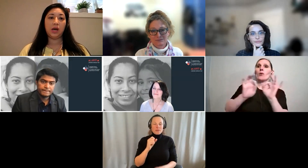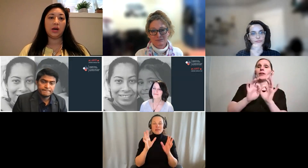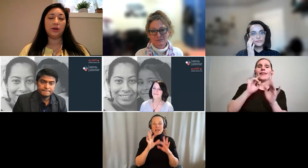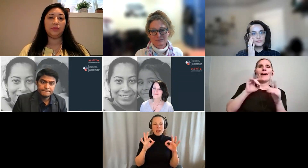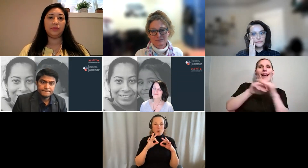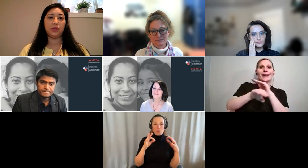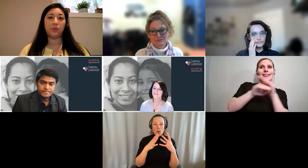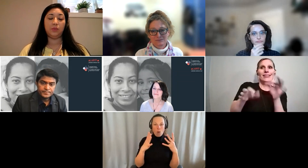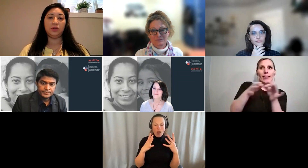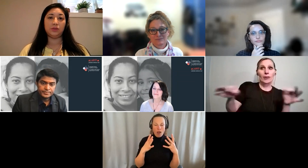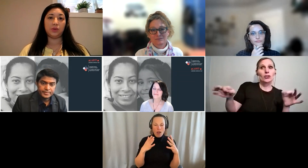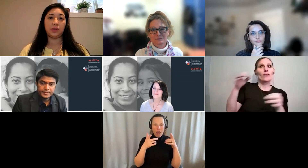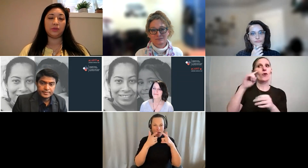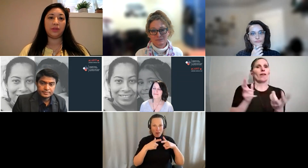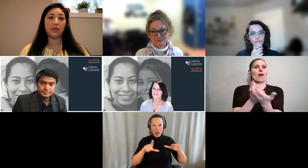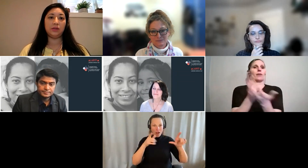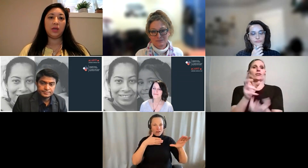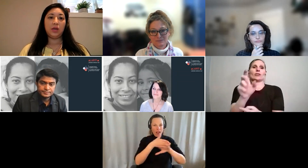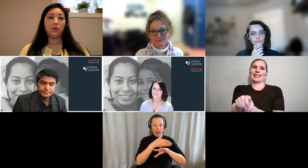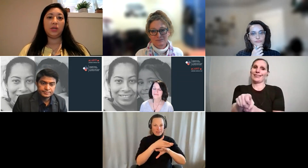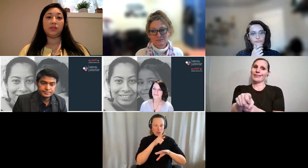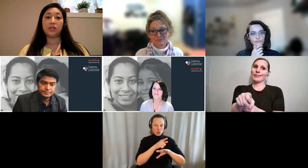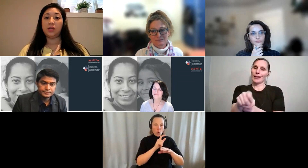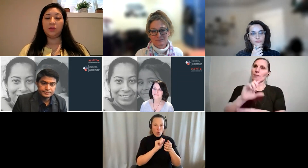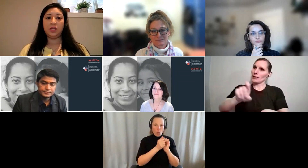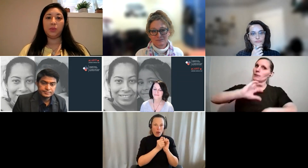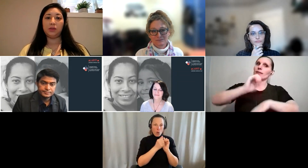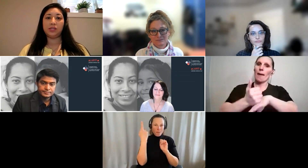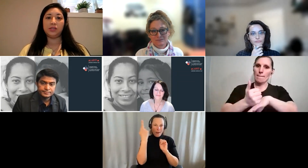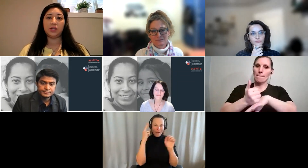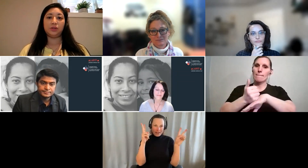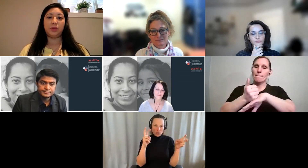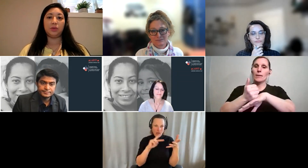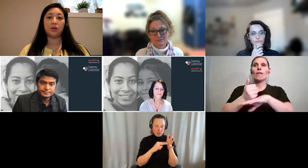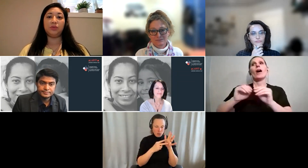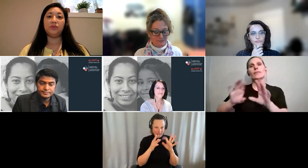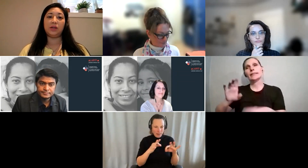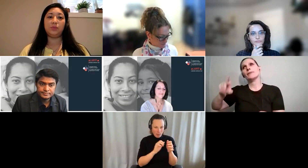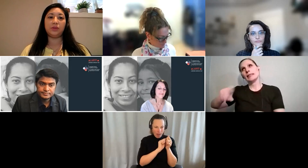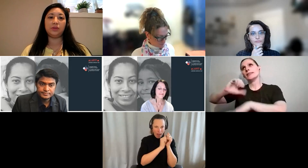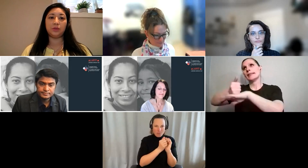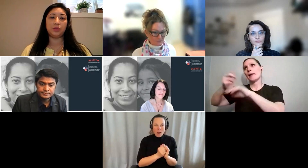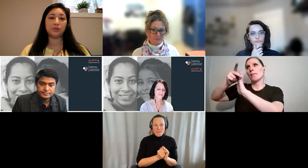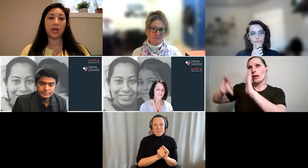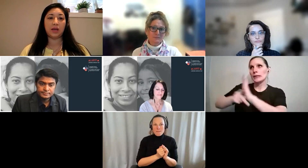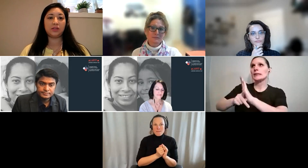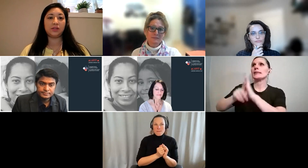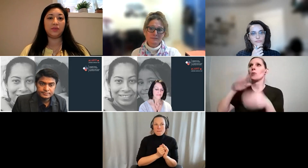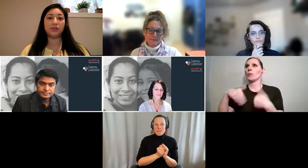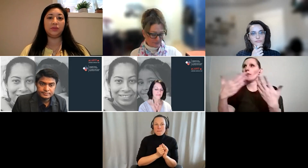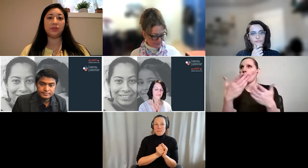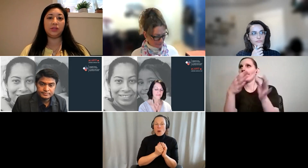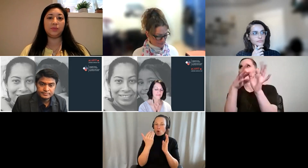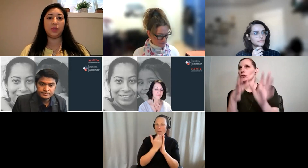comme un accommodement raisonnable, comme on fait avec d'autres choses. On peut dire qu'on a besoin des politiques en place pour